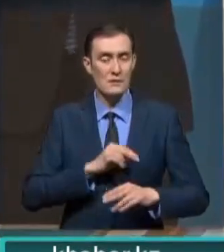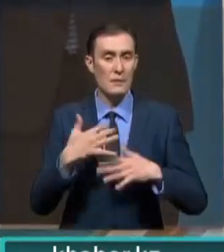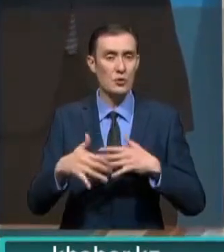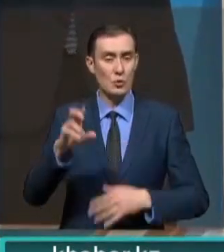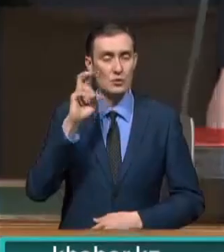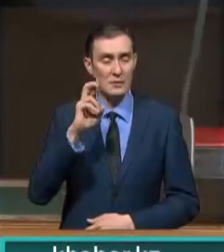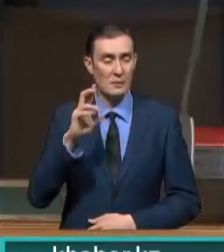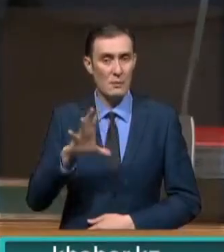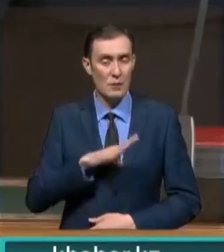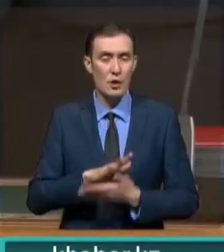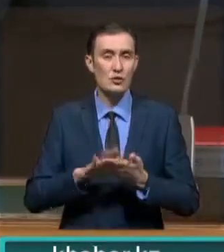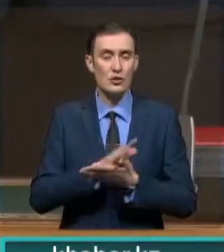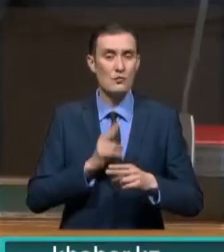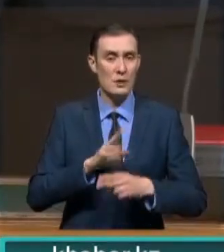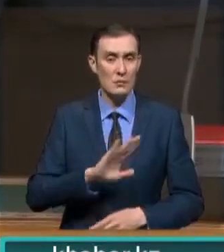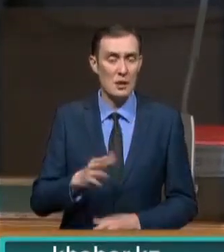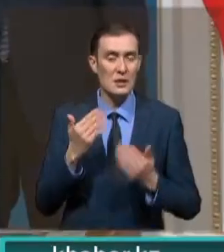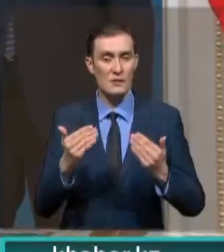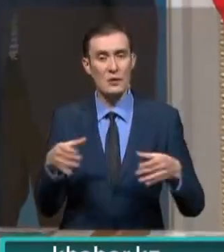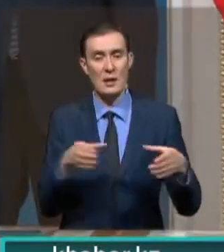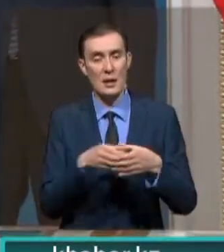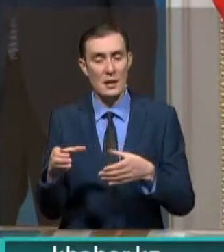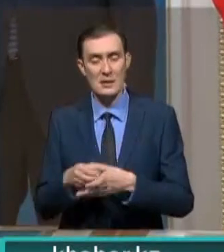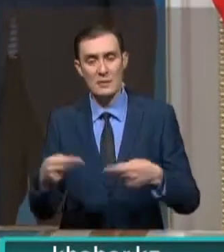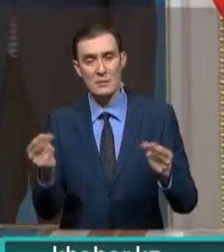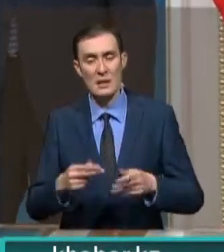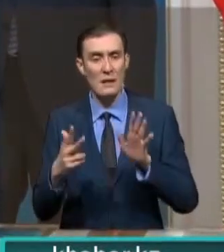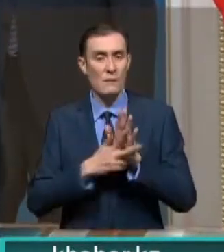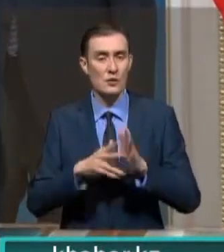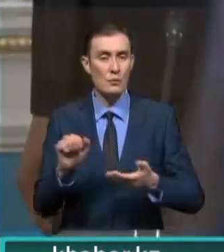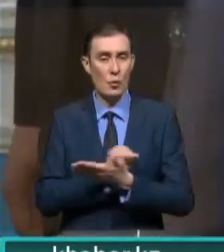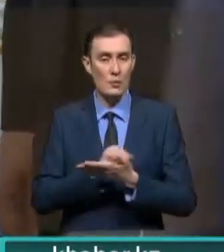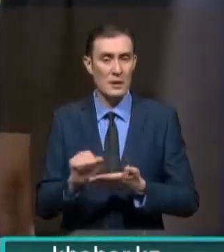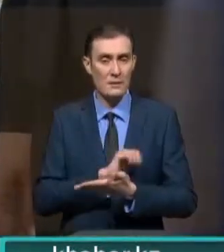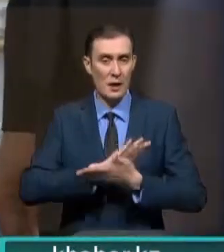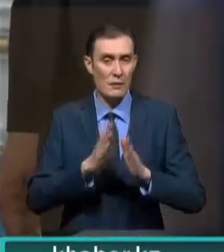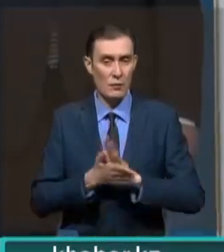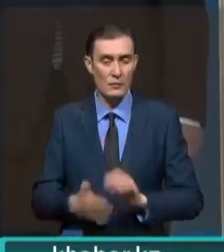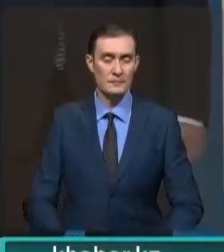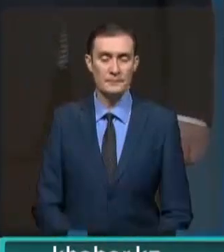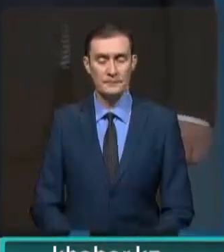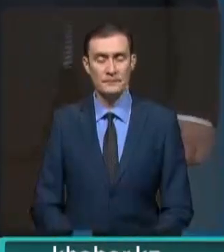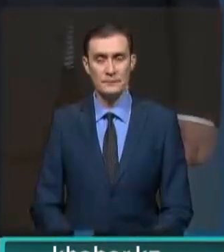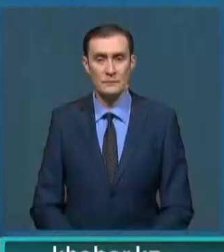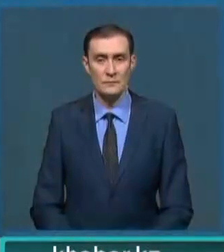между странами ничего не мешало. Сегодня делегации подписали сразу 8 документов.